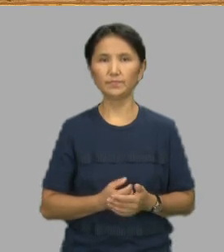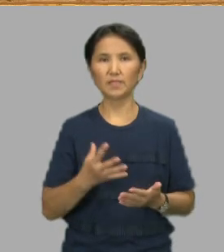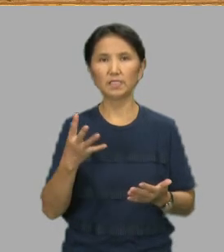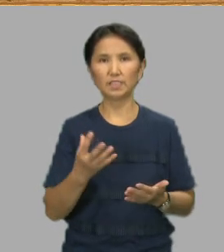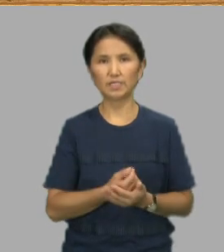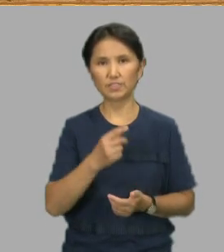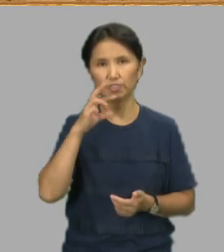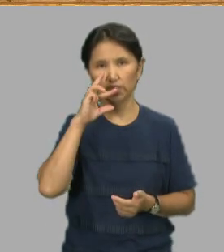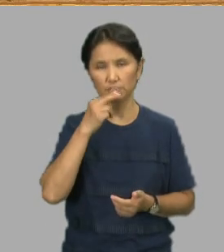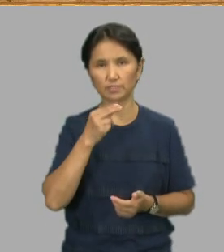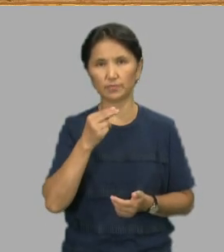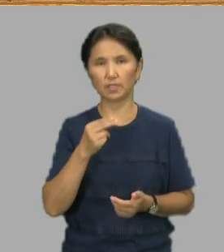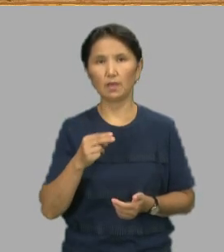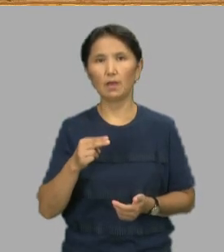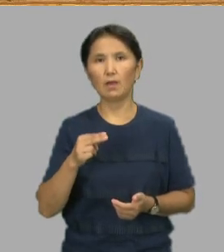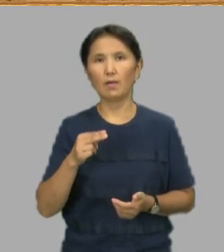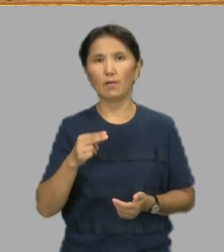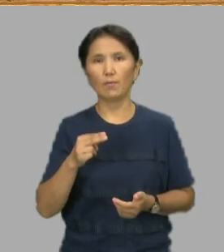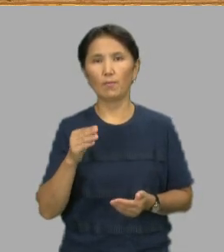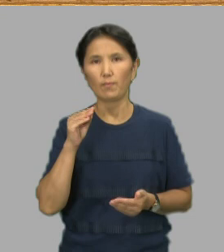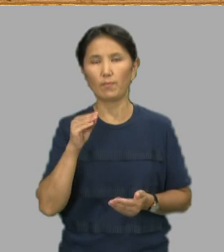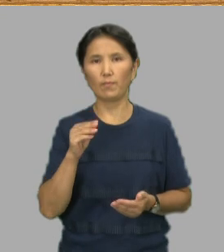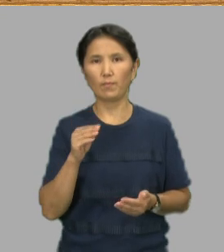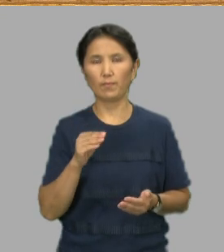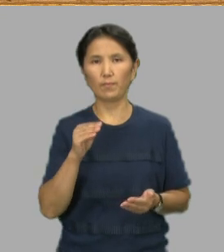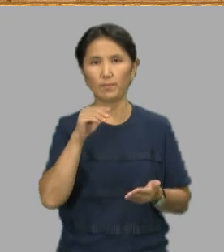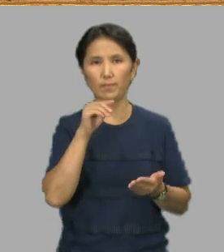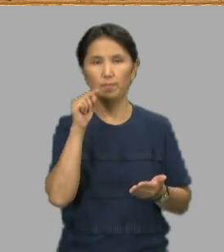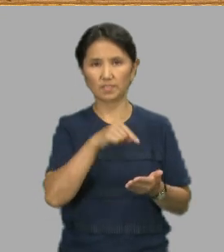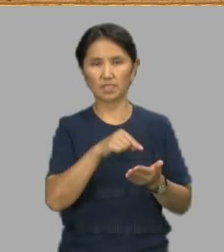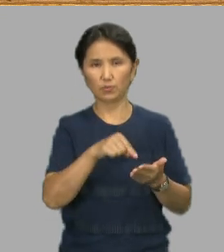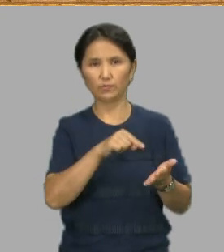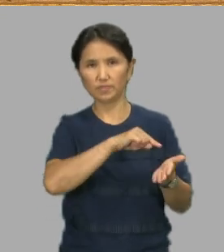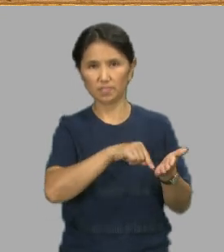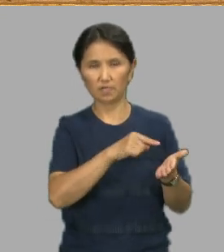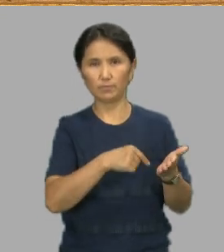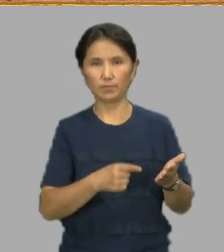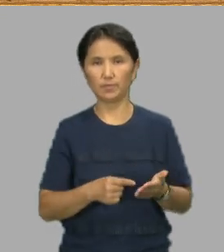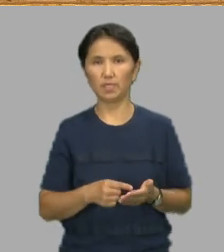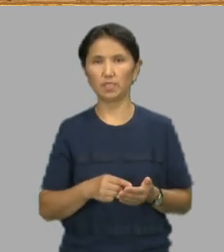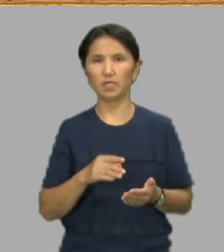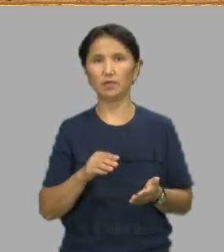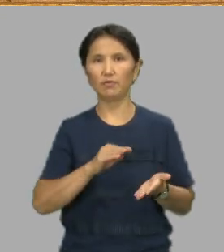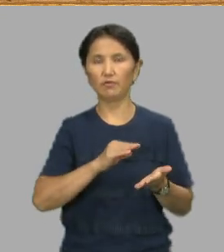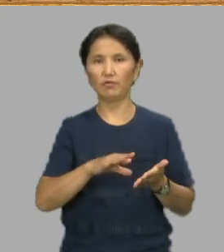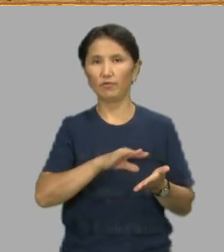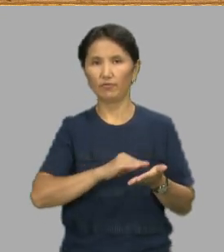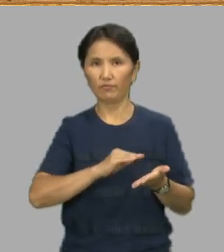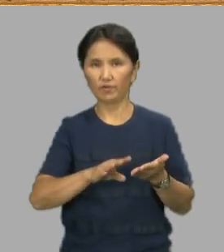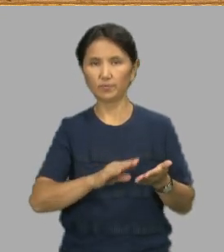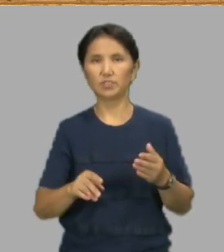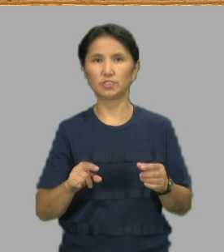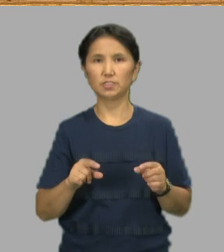Найдите ошибки в постановке знаков препинания. Выпишите предложения, в